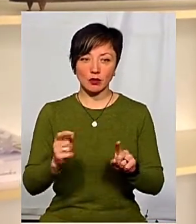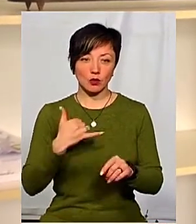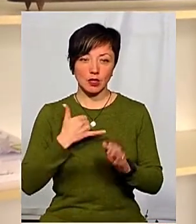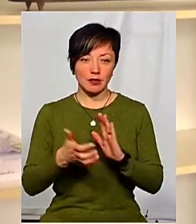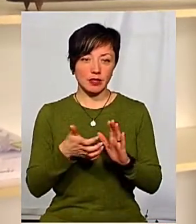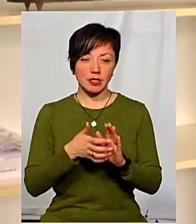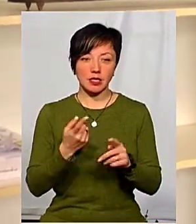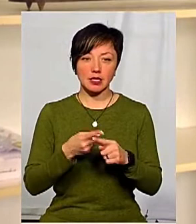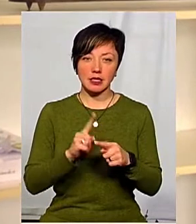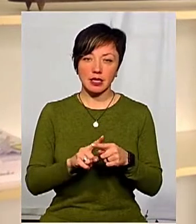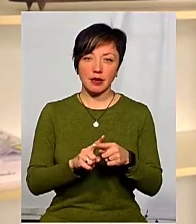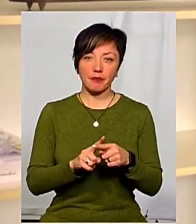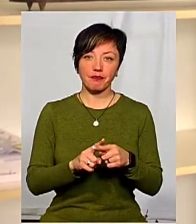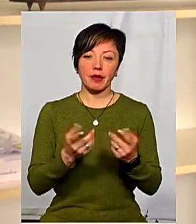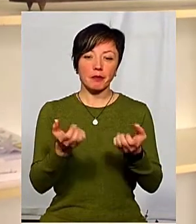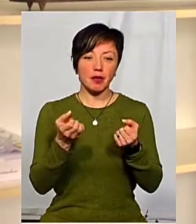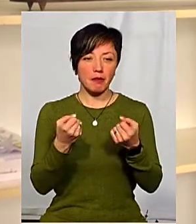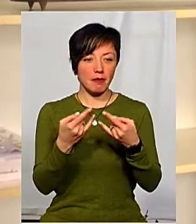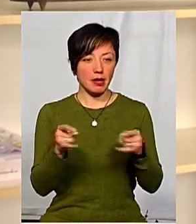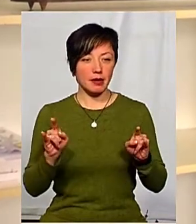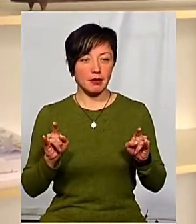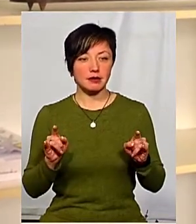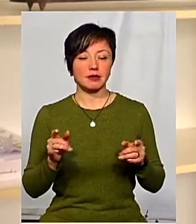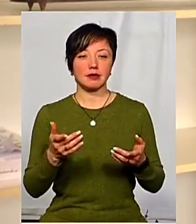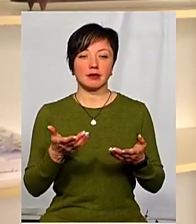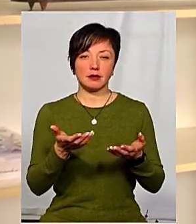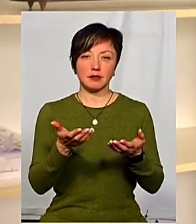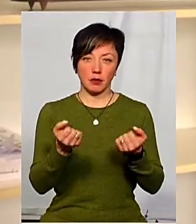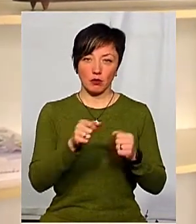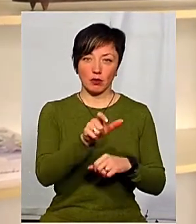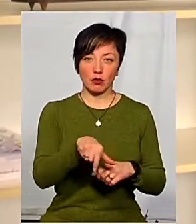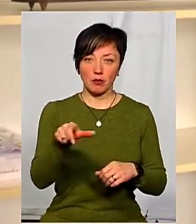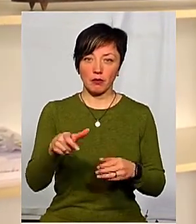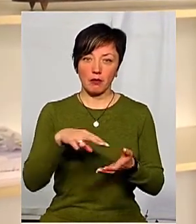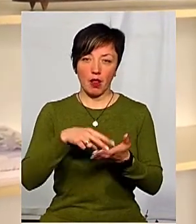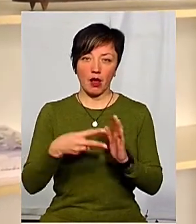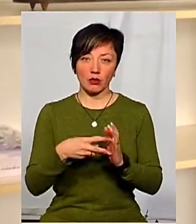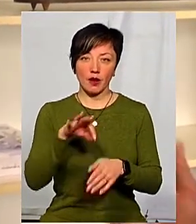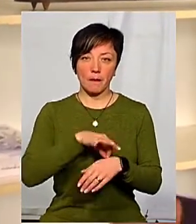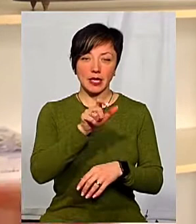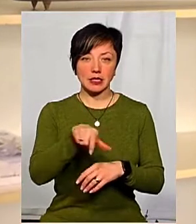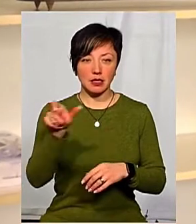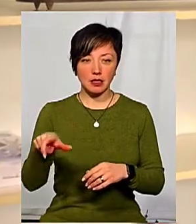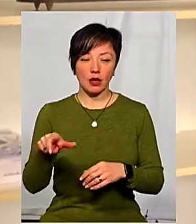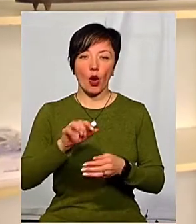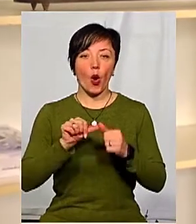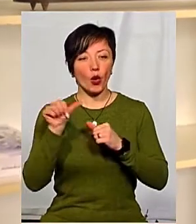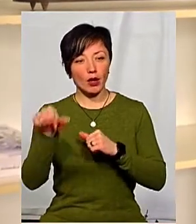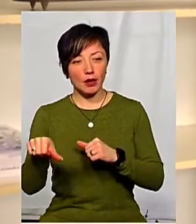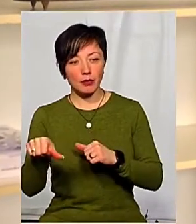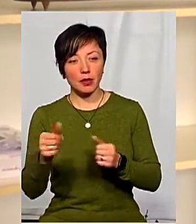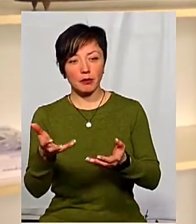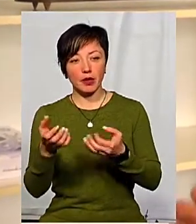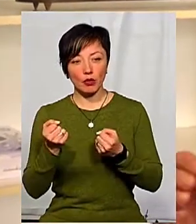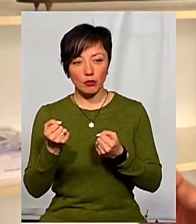вистачає. Це ресепшн для прийому планових пацієнтів, окремий